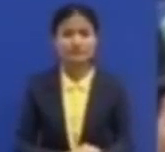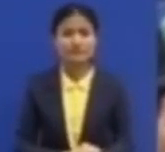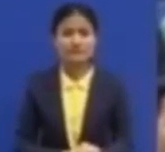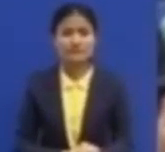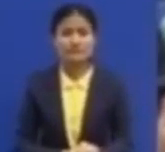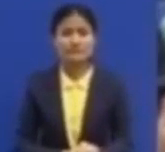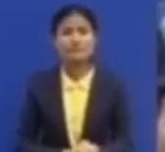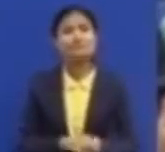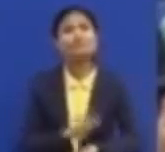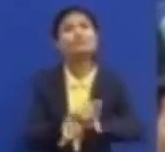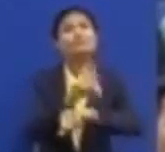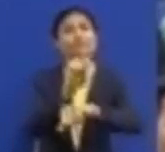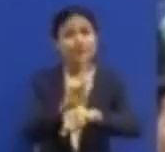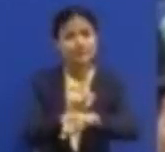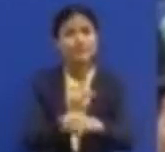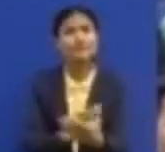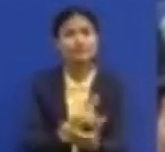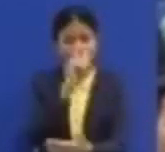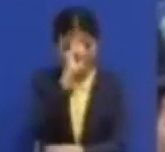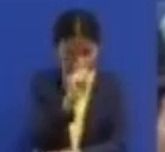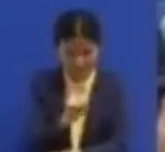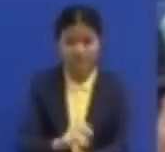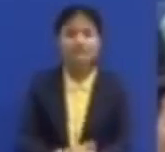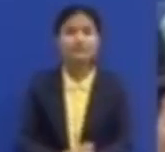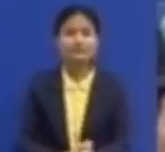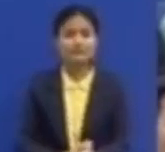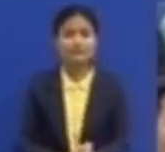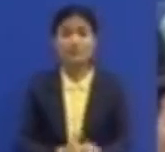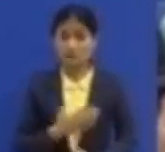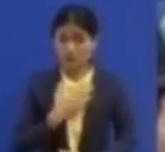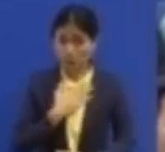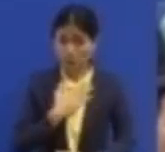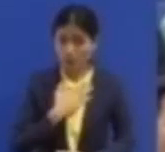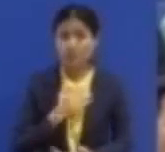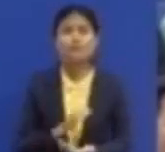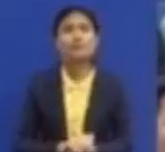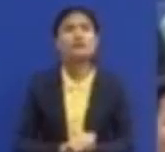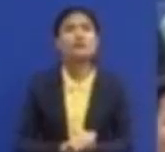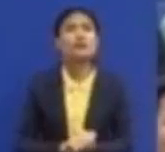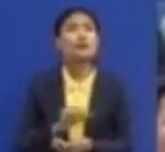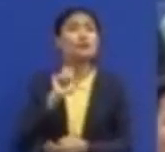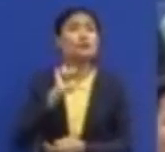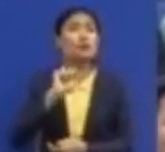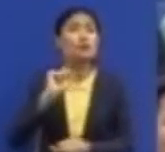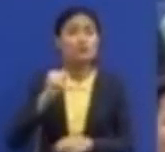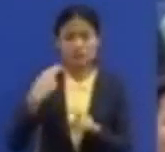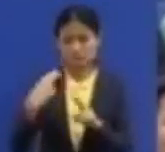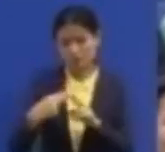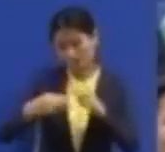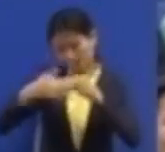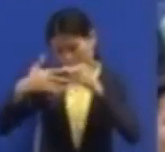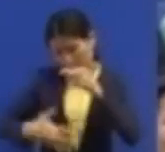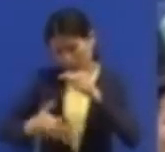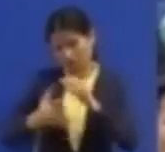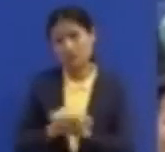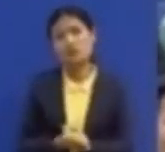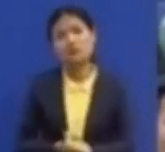อบระบบบัญชีรายชื่อผมครูมานิตสัง